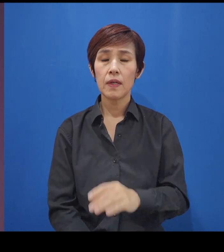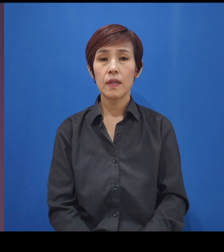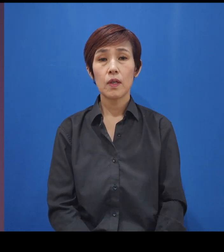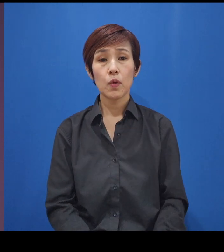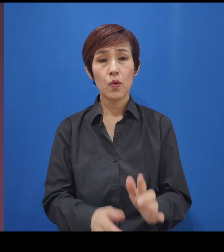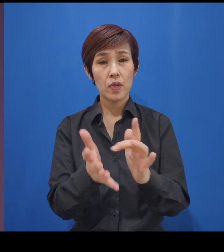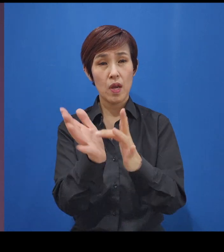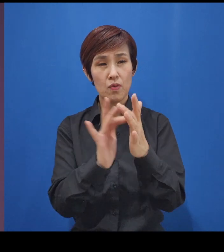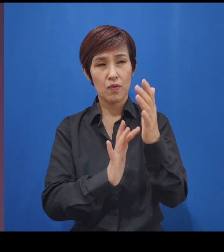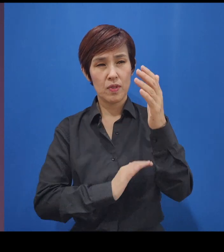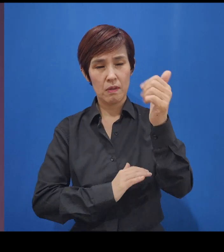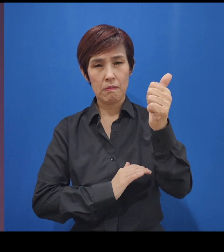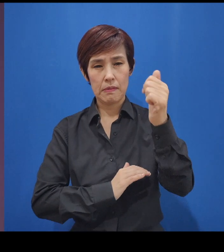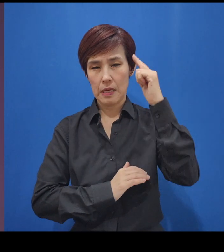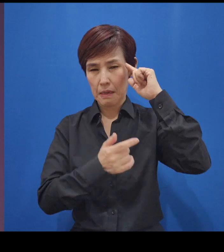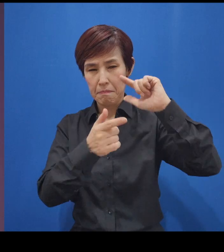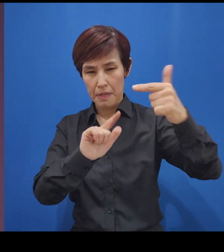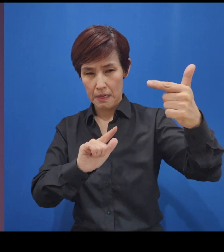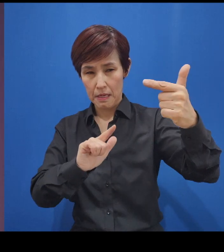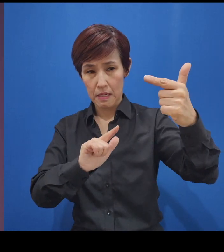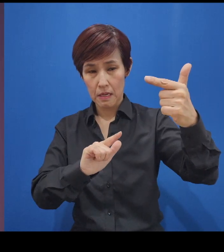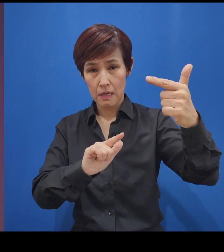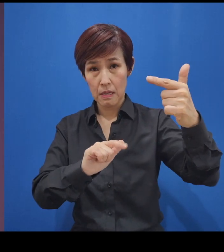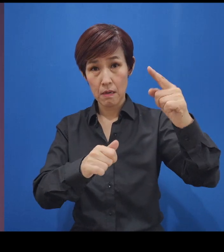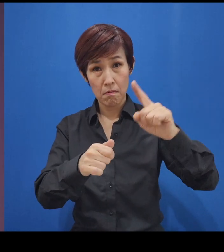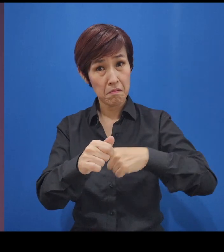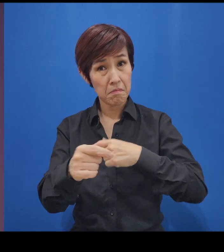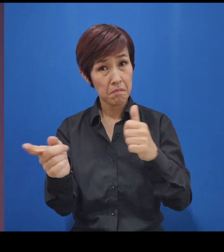혹은 예수님과 정치적인 견해가 달라서